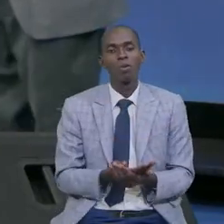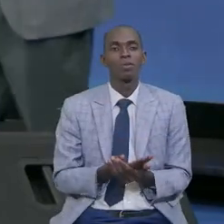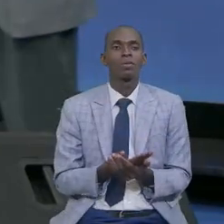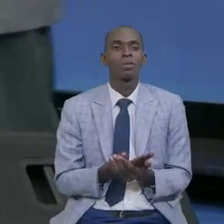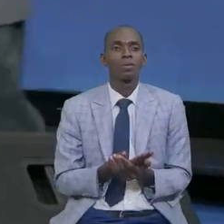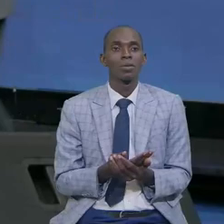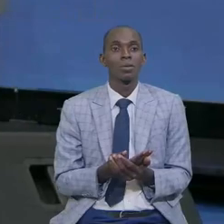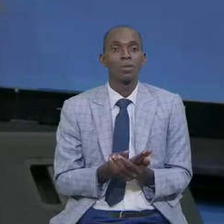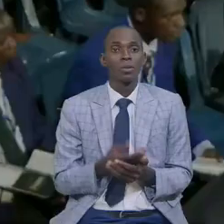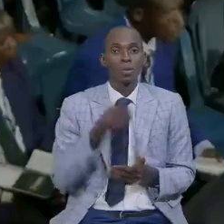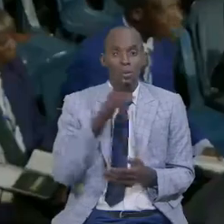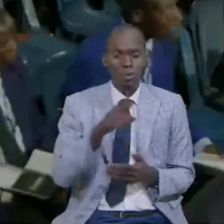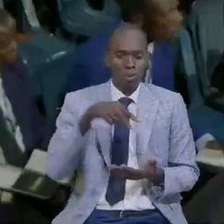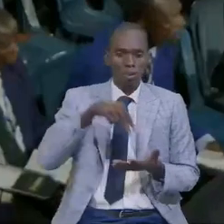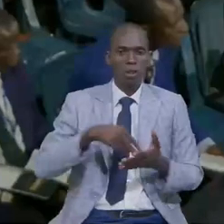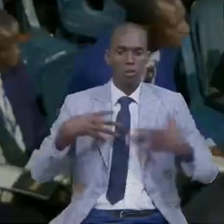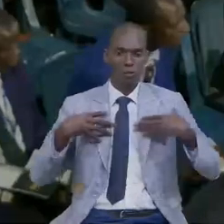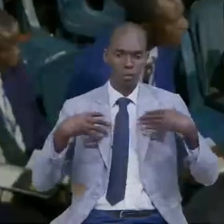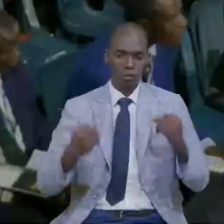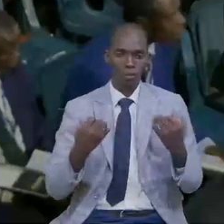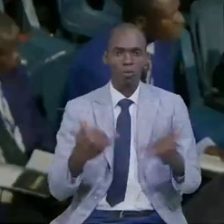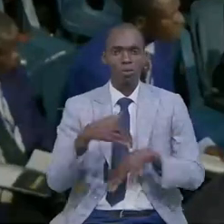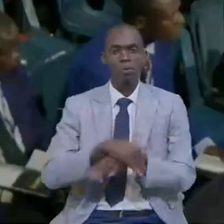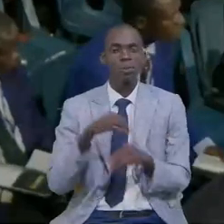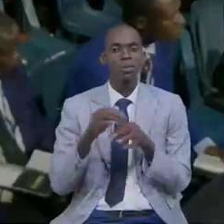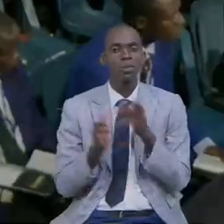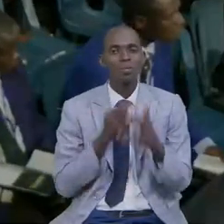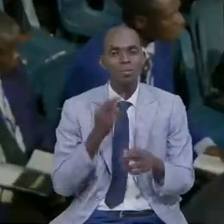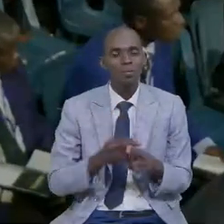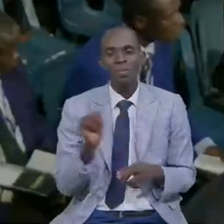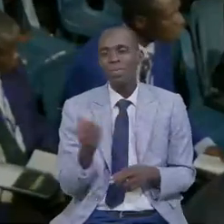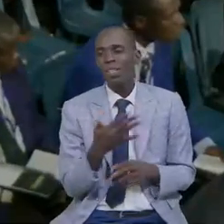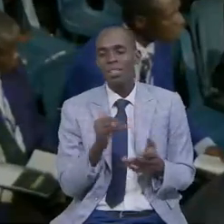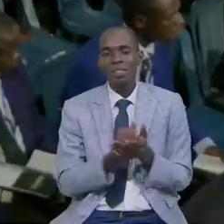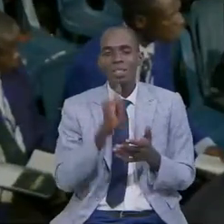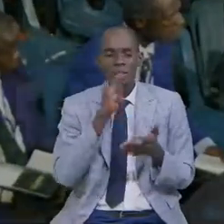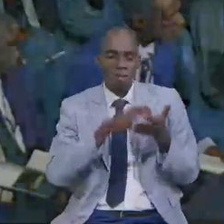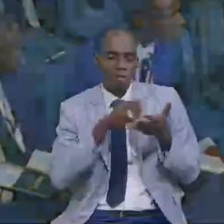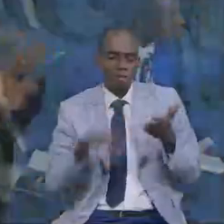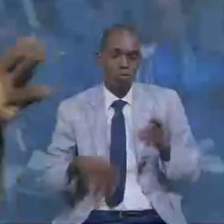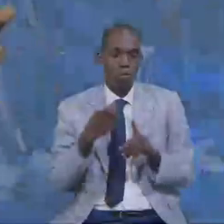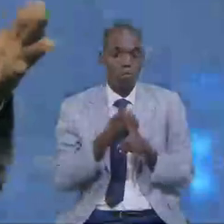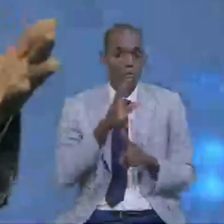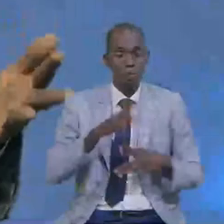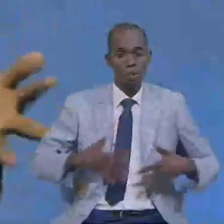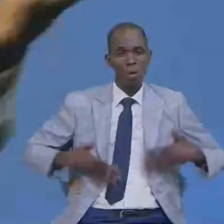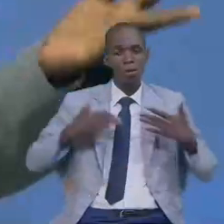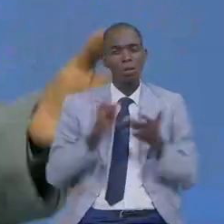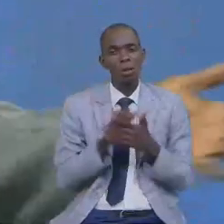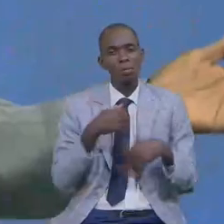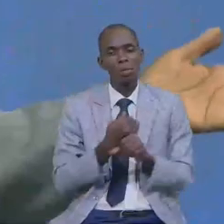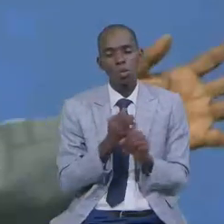Vous allez tenir en bonne santé aujourd'hui. Tout ce qui a été ôté de votre vie et qui vous rendait